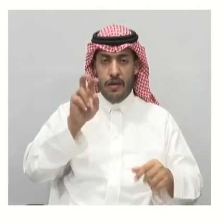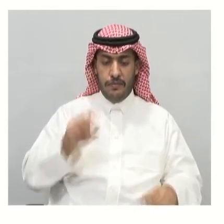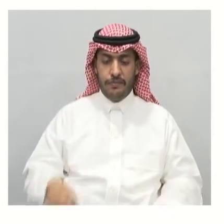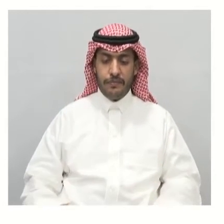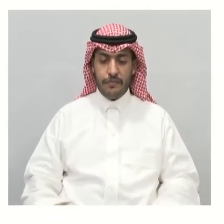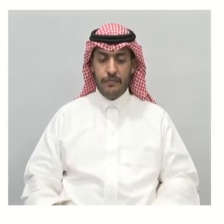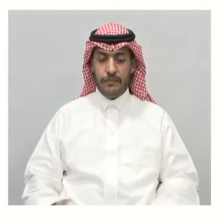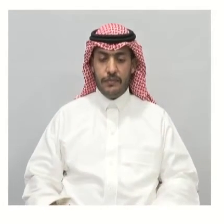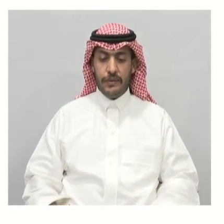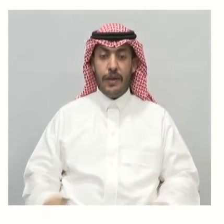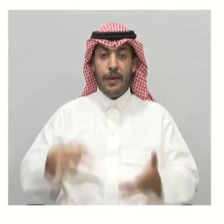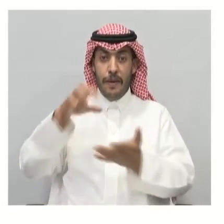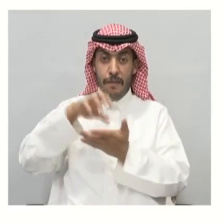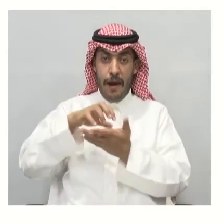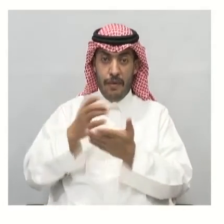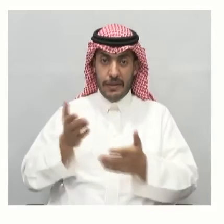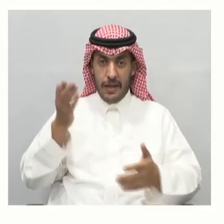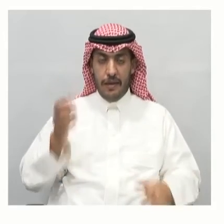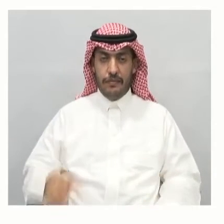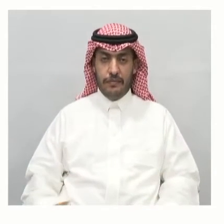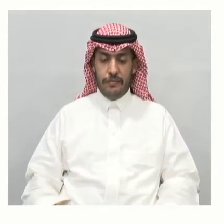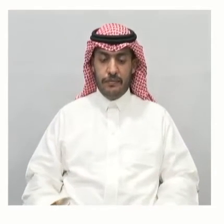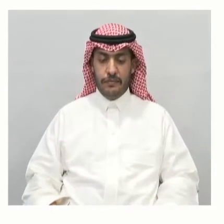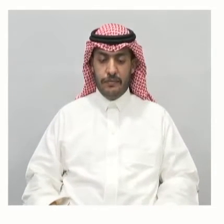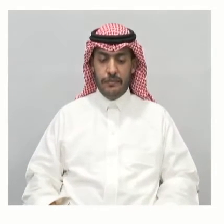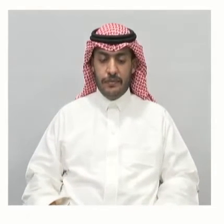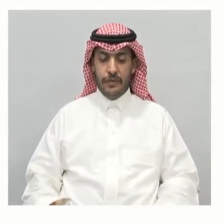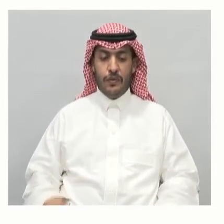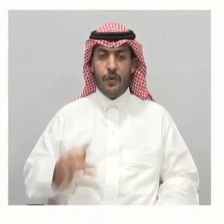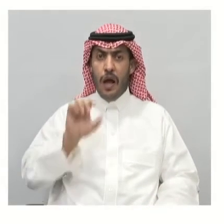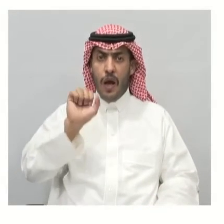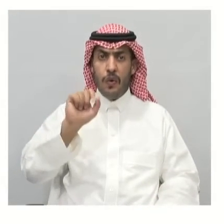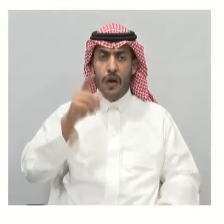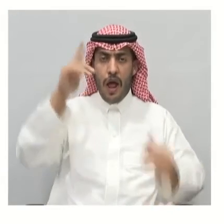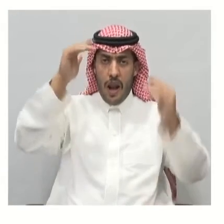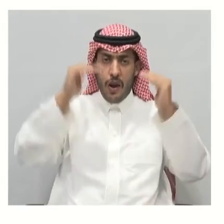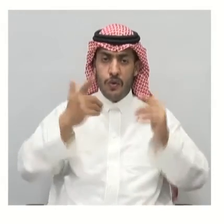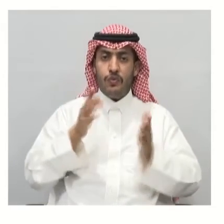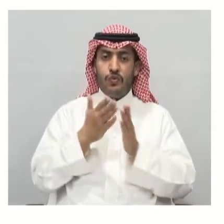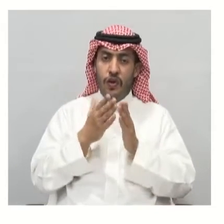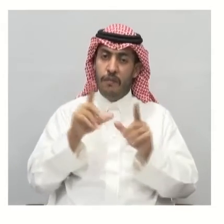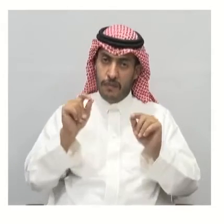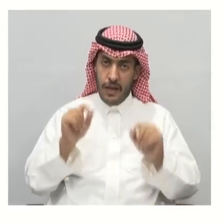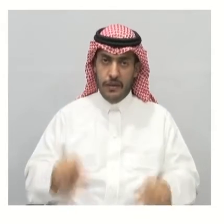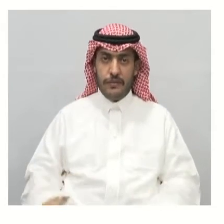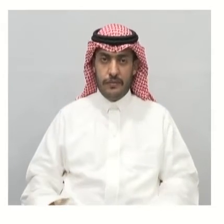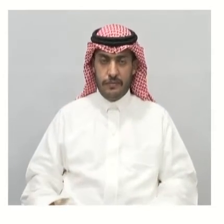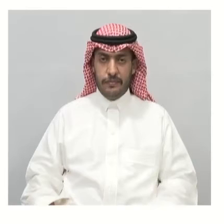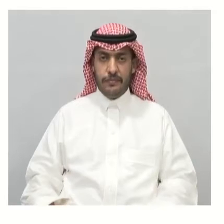التوراه ابراهيم عليه السلام احسنتم الصحف بارك الله